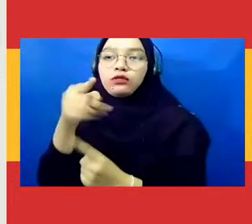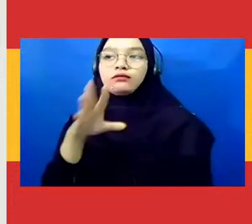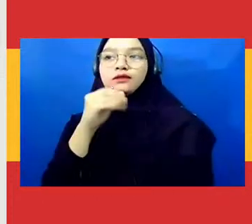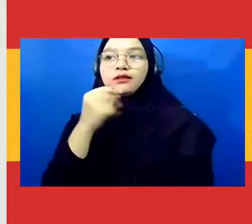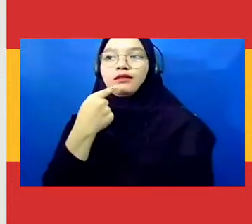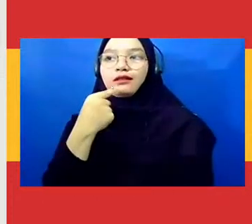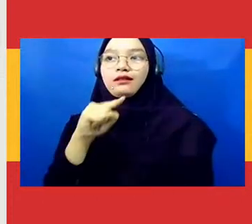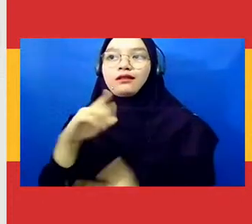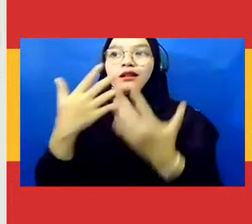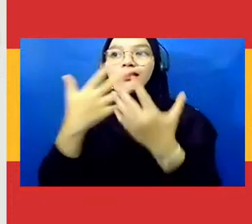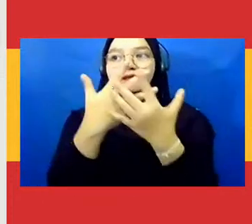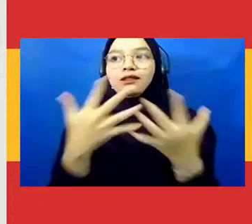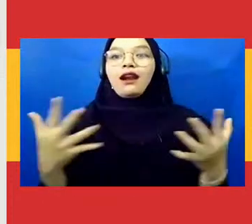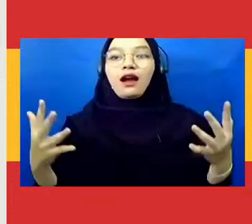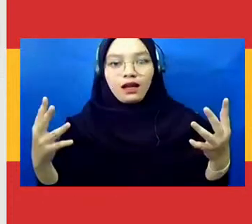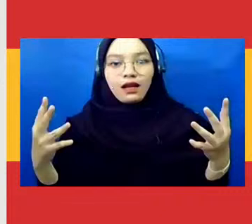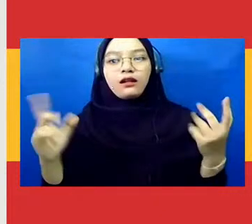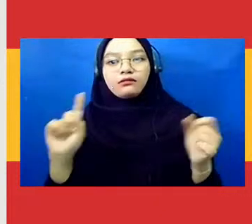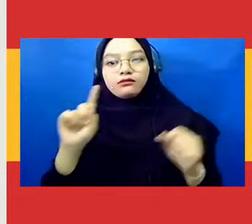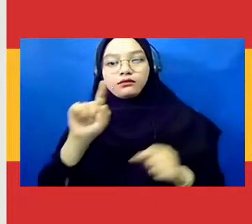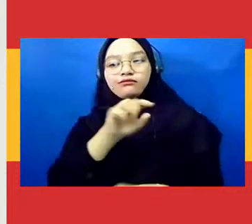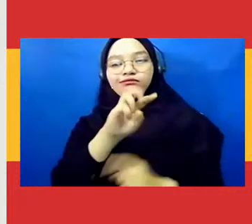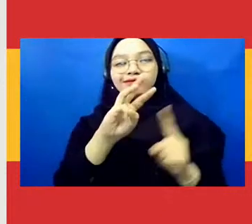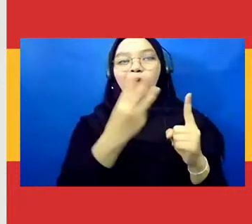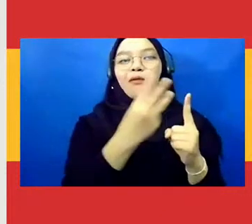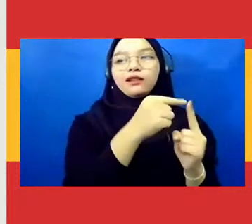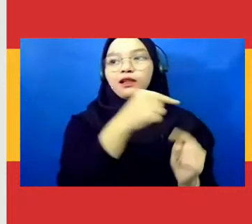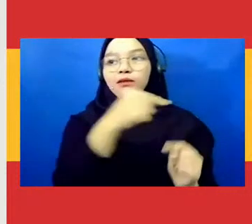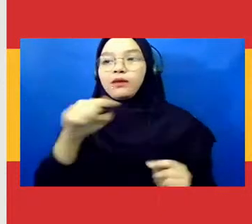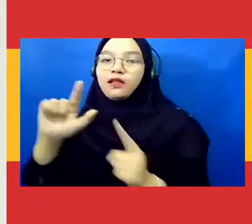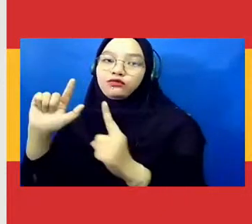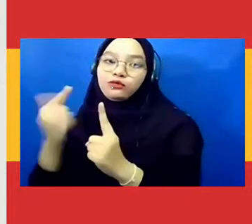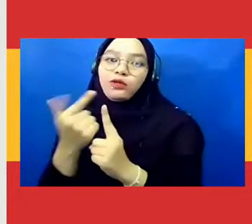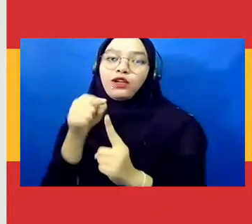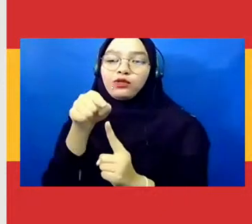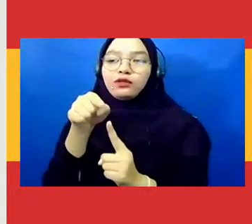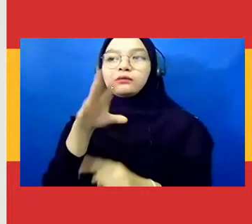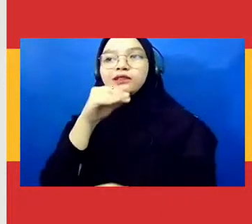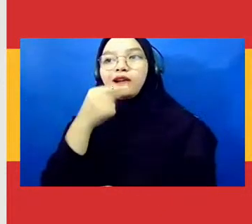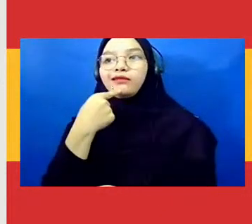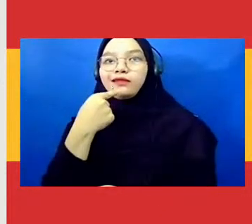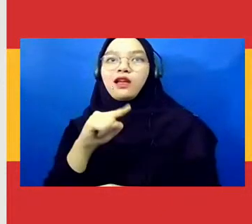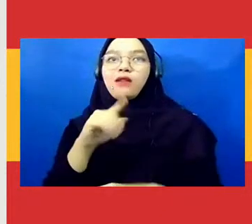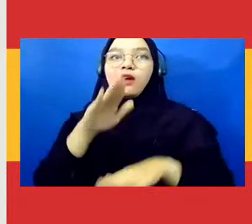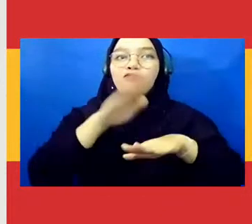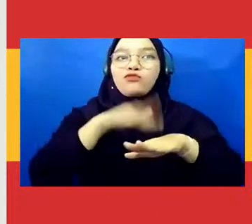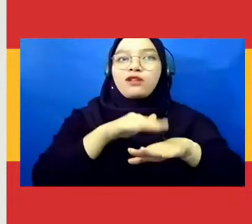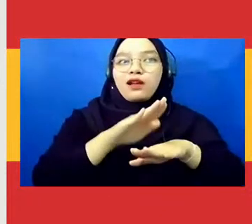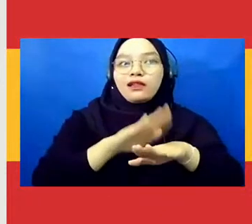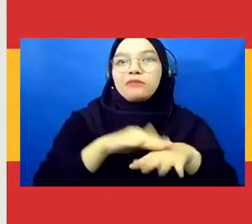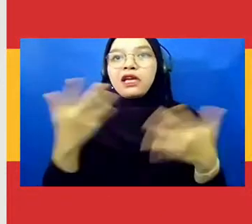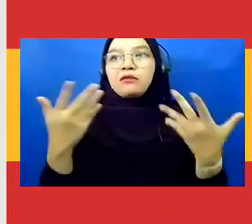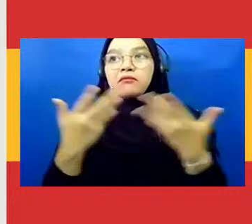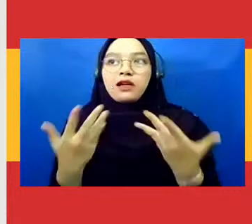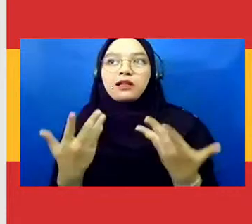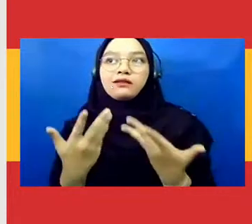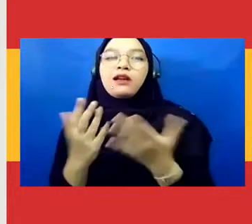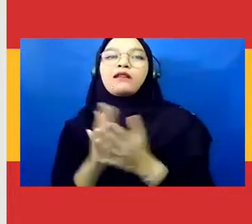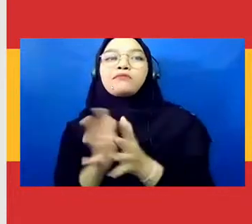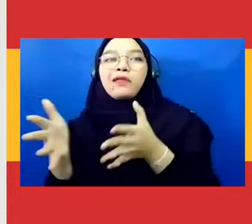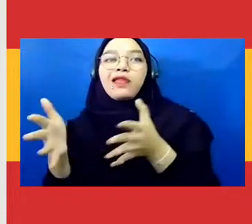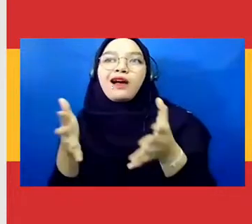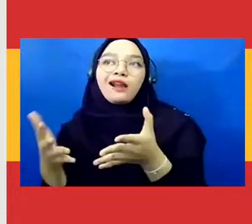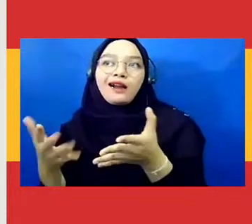kesejahteraan, 13 sampai 17 kita bicara budaya. Budaya bagaimana memelihara alam dan sebagainya. Untuk